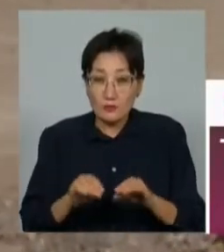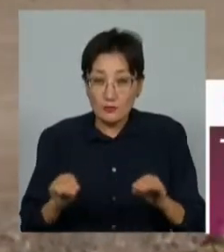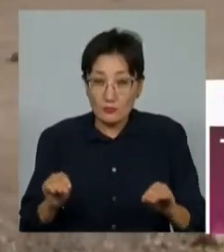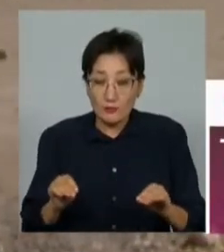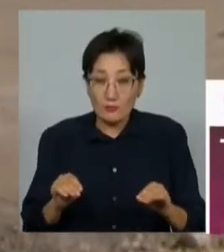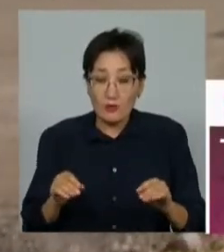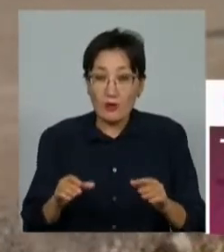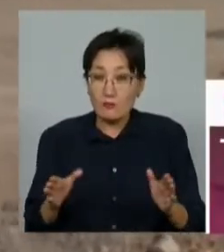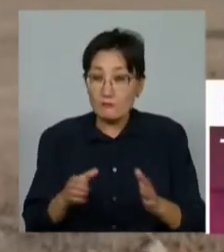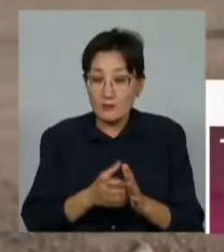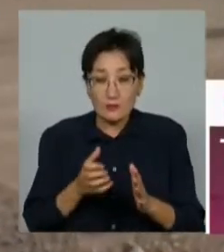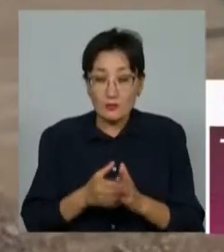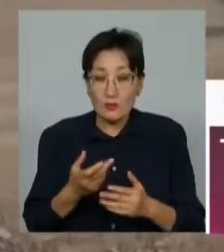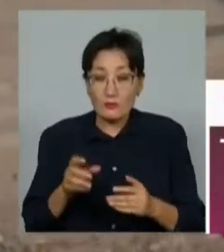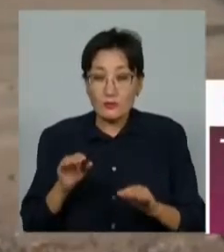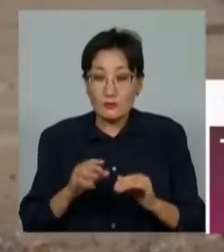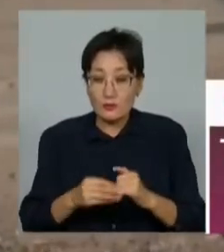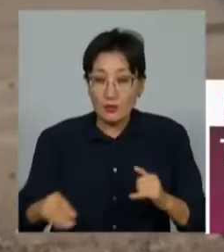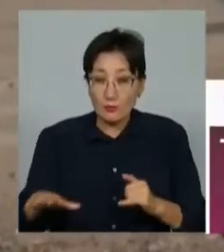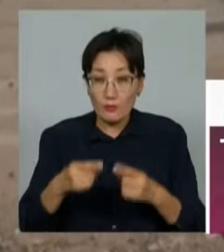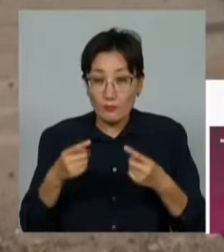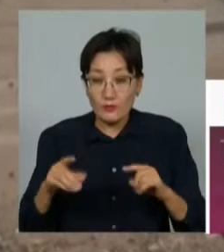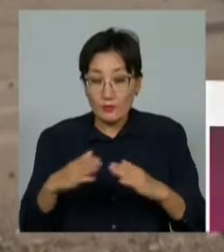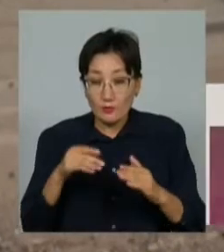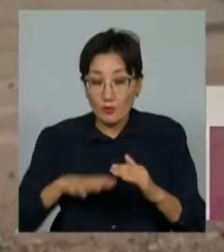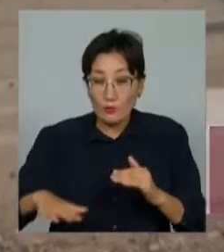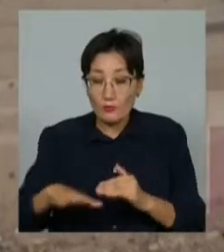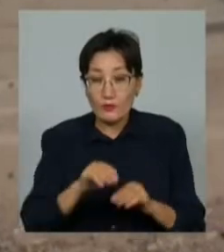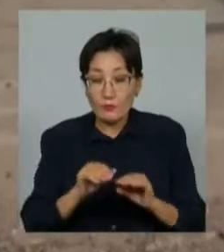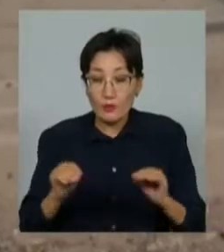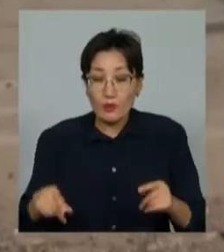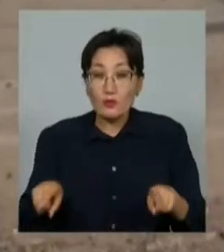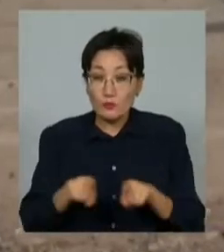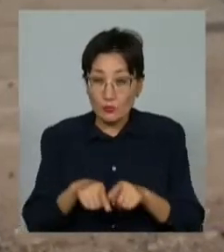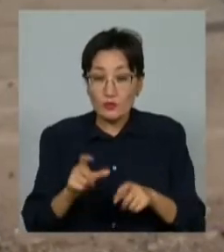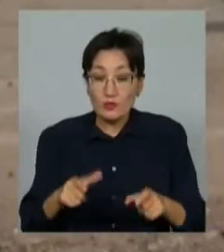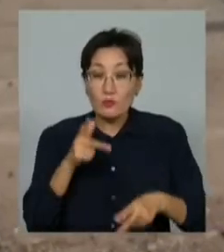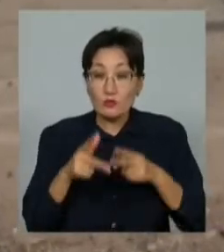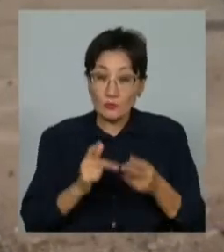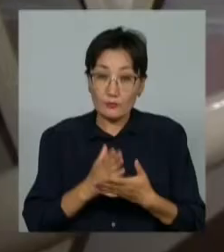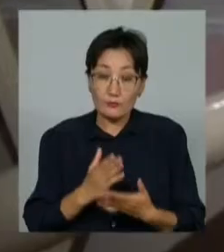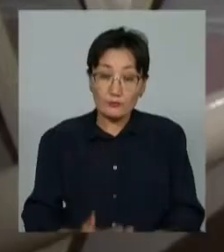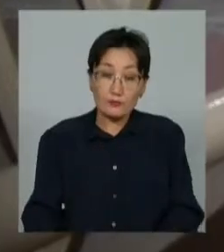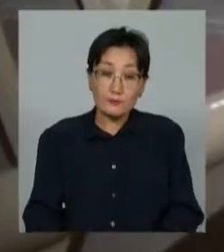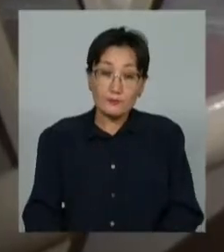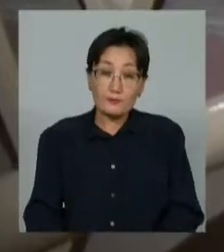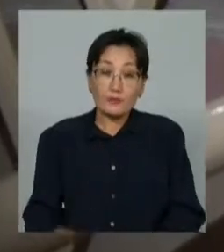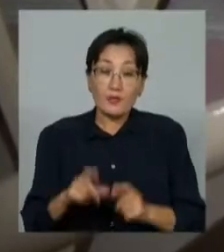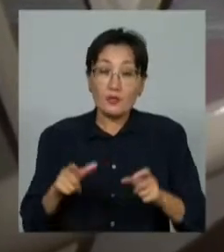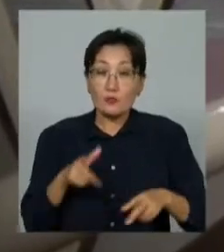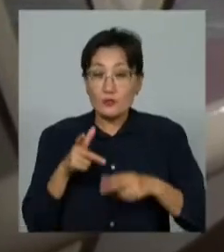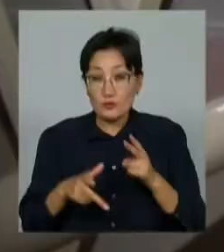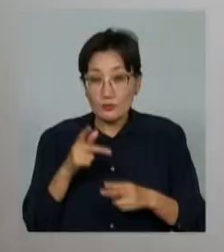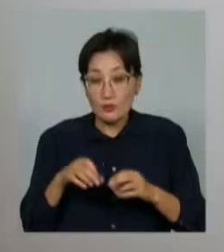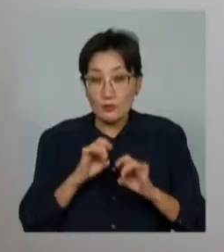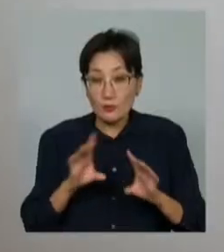шар құрады екен. Ал жер таппай басқа үйдің ауласына қойса, ол үйдің тұрғындары шағымданып жатқан көрінеді. Тұрғындардың шағымын